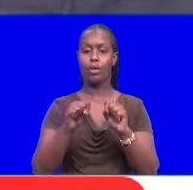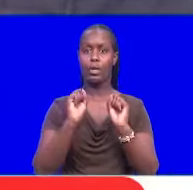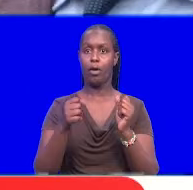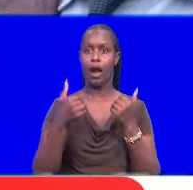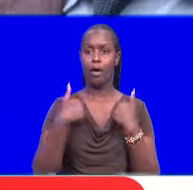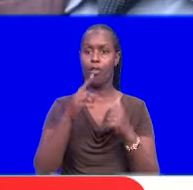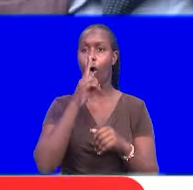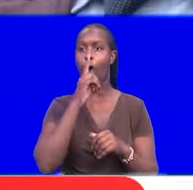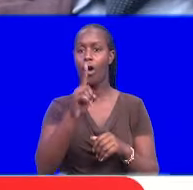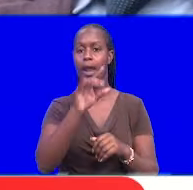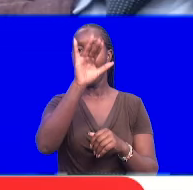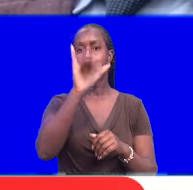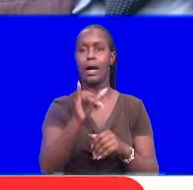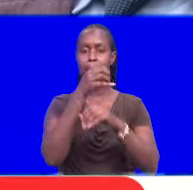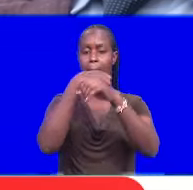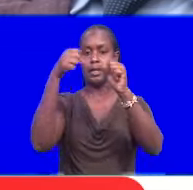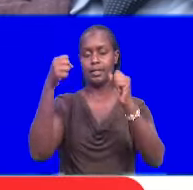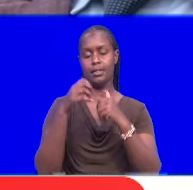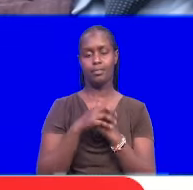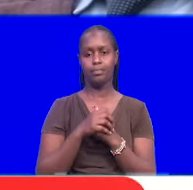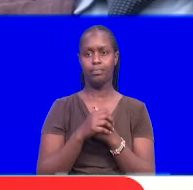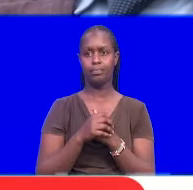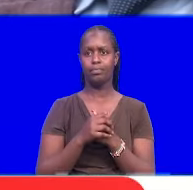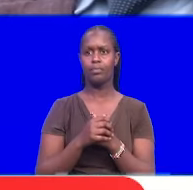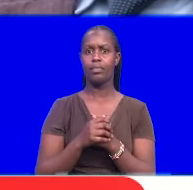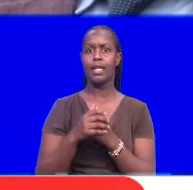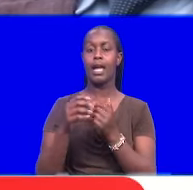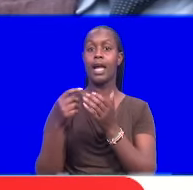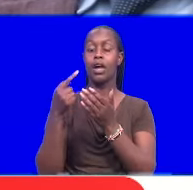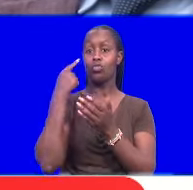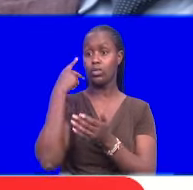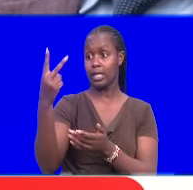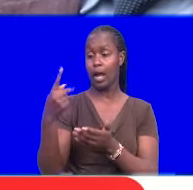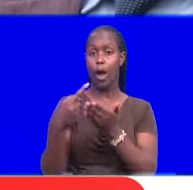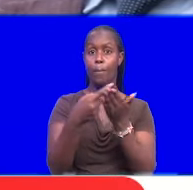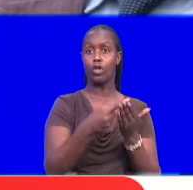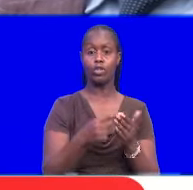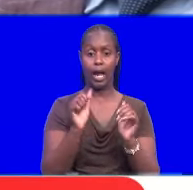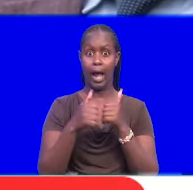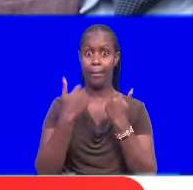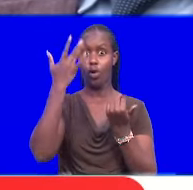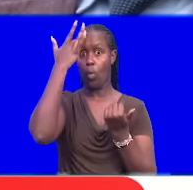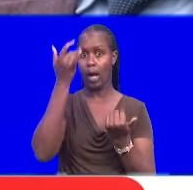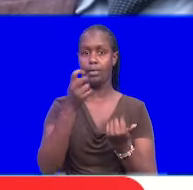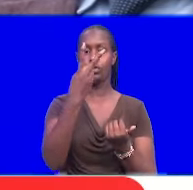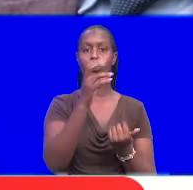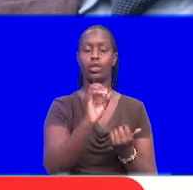na rais. Hii mswanda imekuja hapa, imekuja juu ya kura ya 2027. Kuna watu